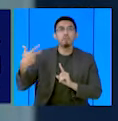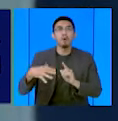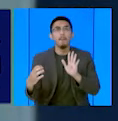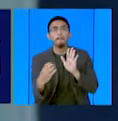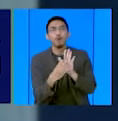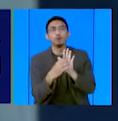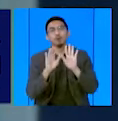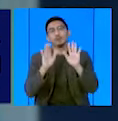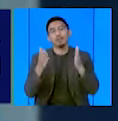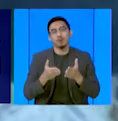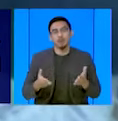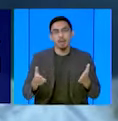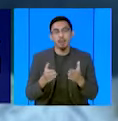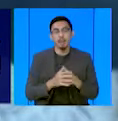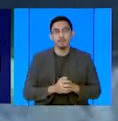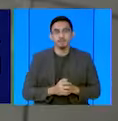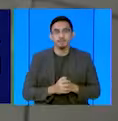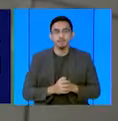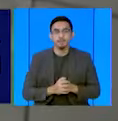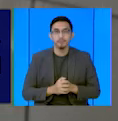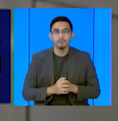dan diunggah ke media sosial.